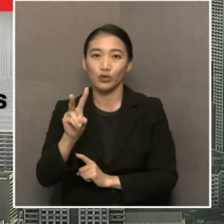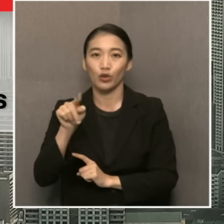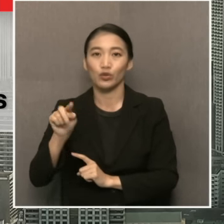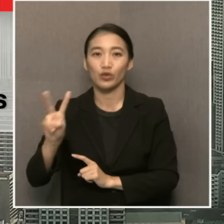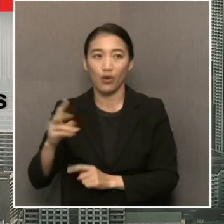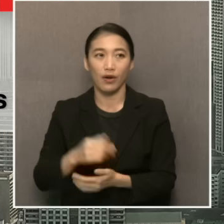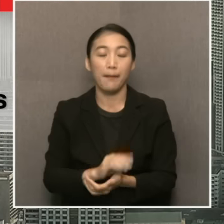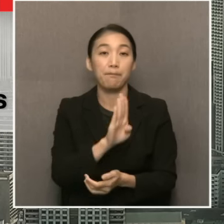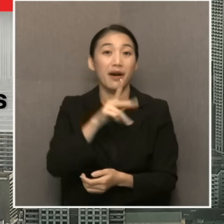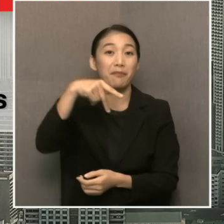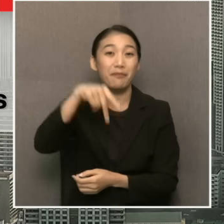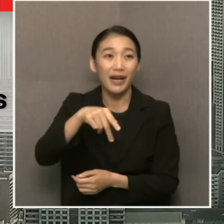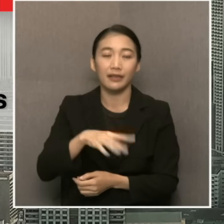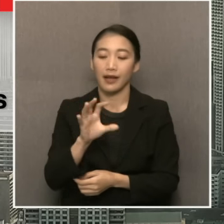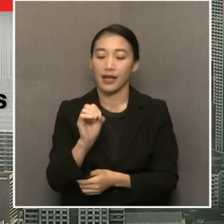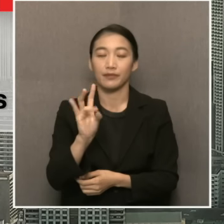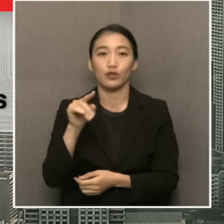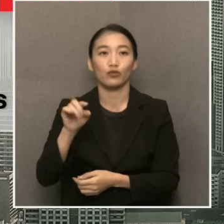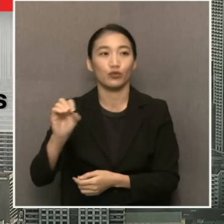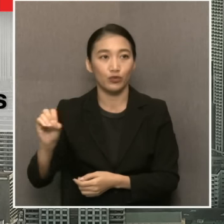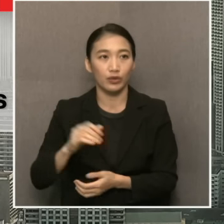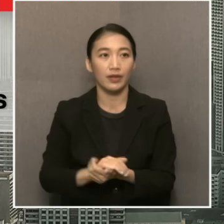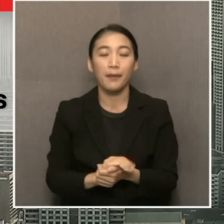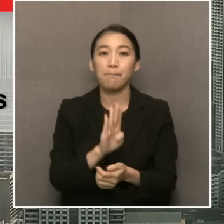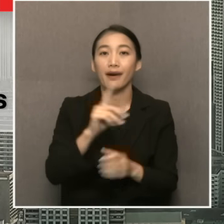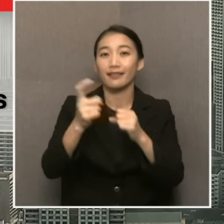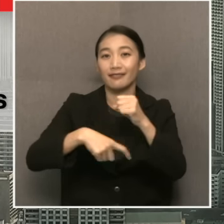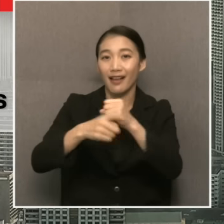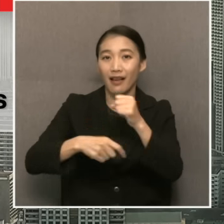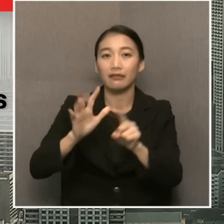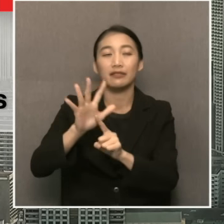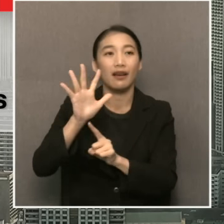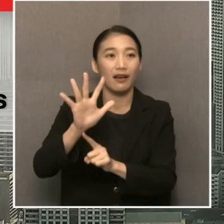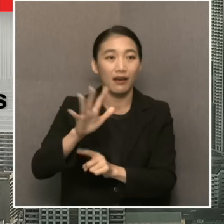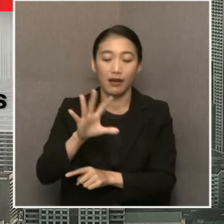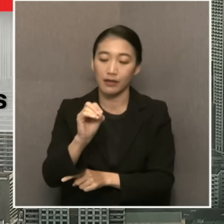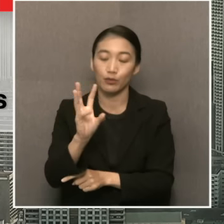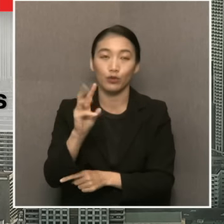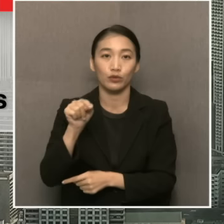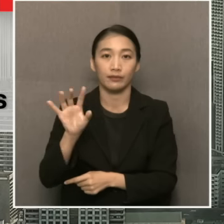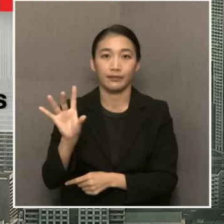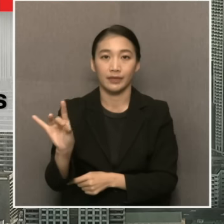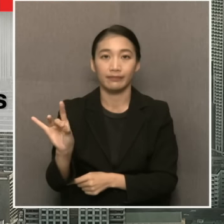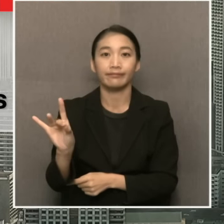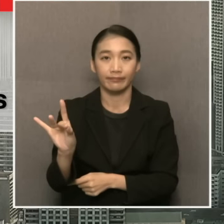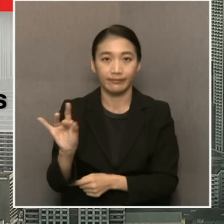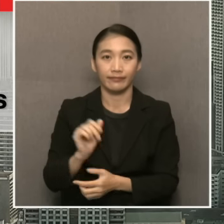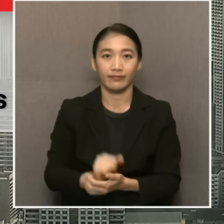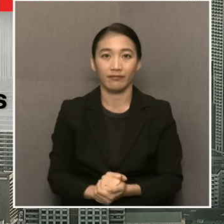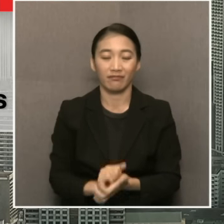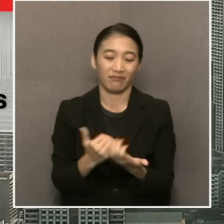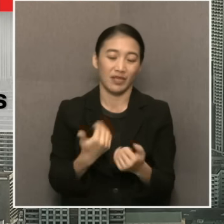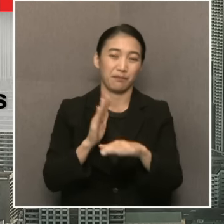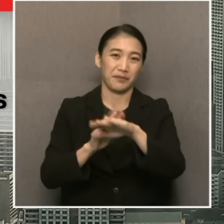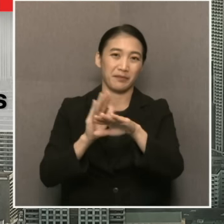57 ไมโครกรัมต่อลูกบาศก์เมตรและเขตบางนาอยู่ในอันดับ5 56.8 ไมโครกรัมต่อลูกบาศก์เมตรเน้นย้ำ